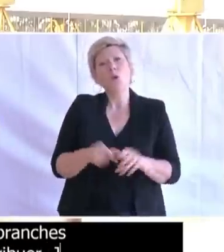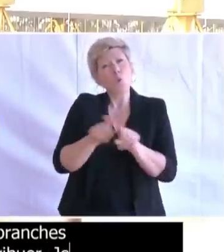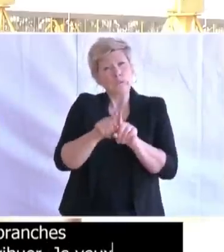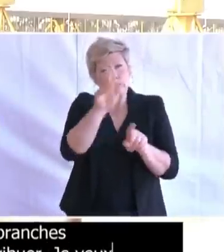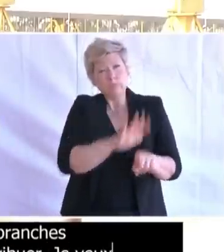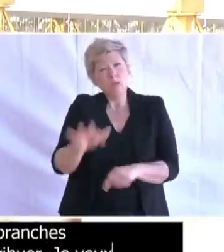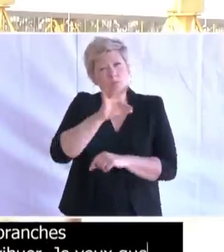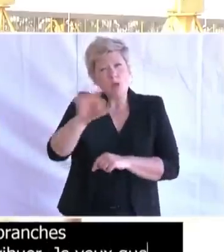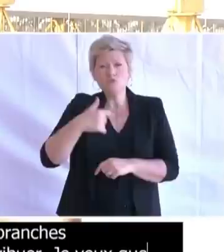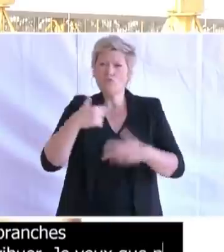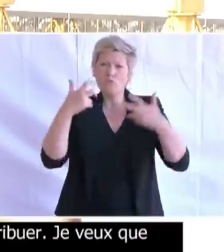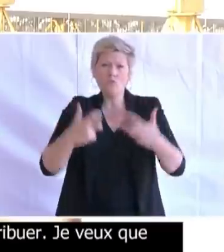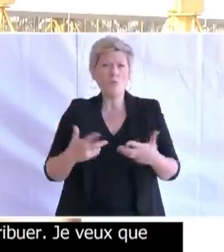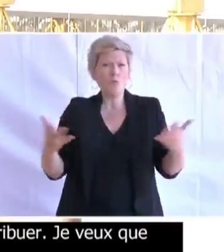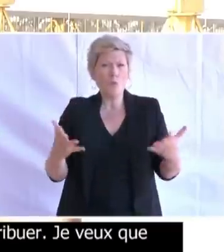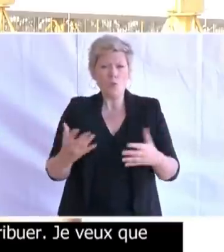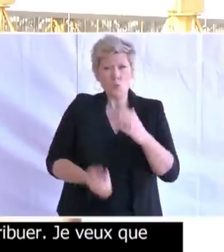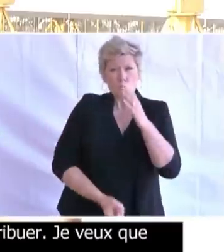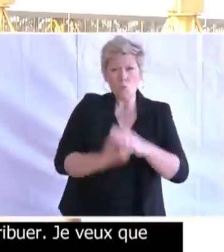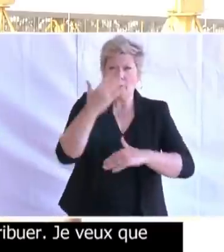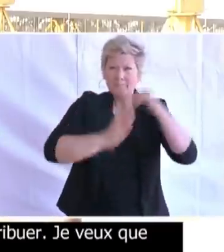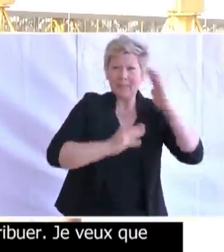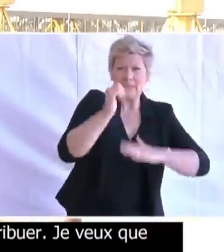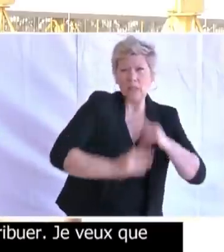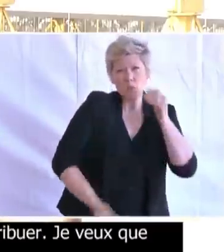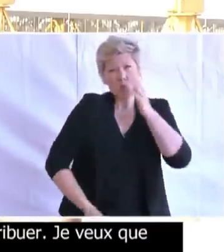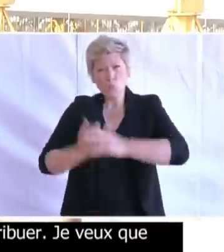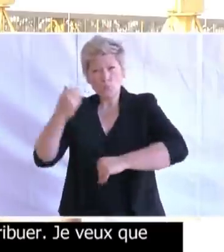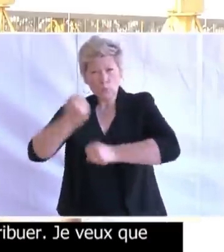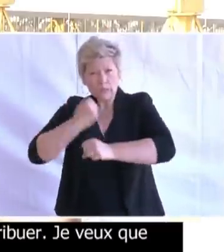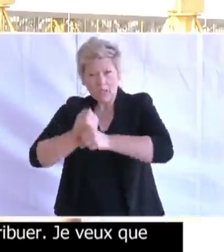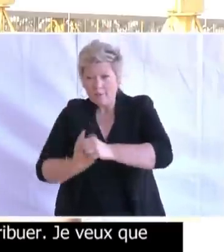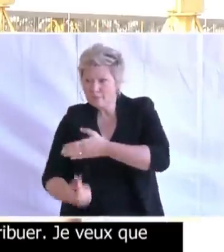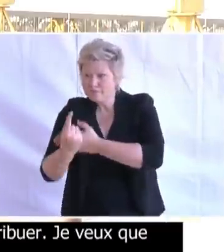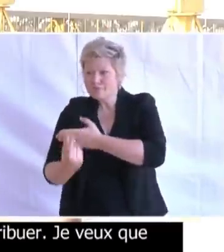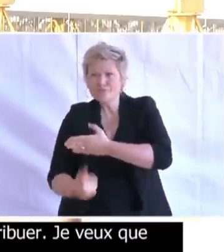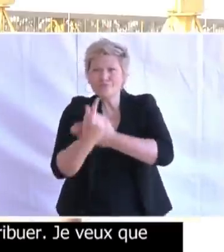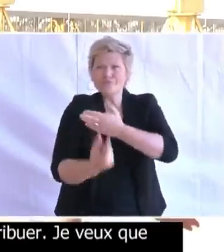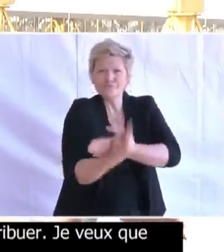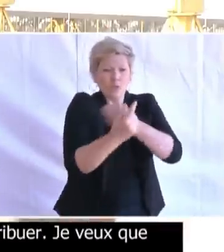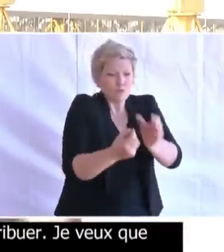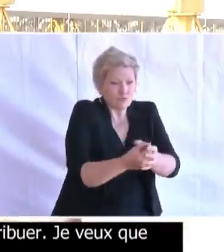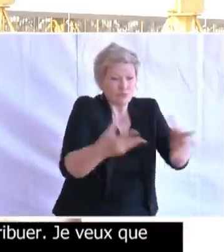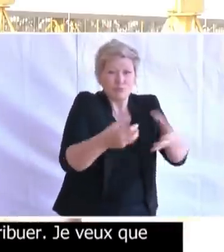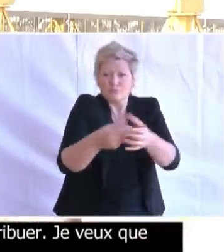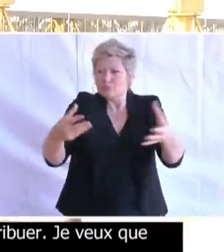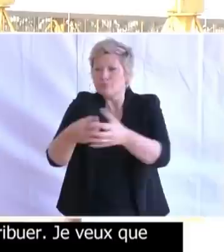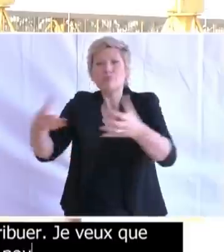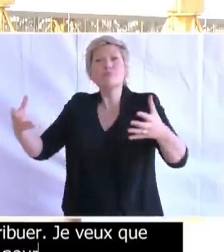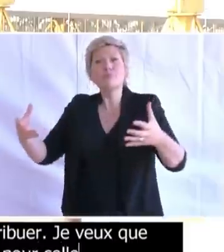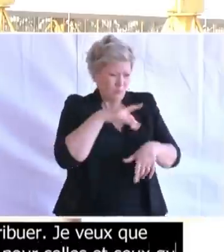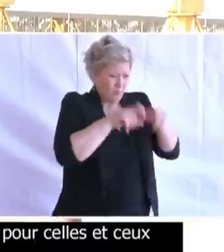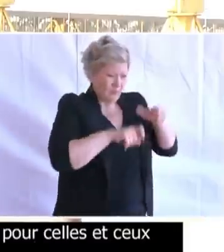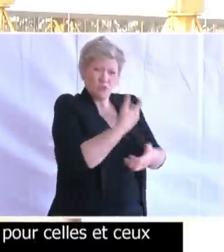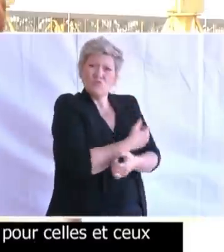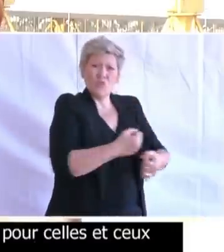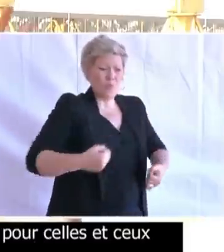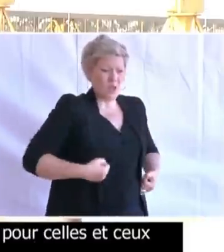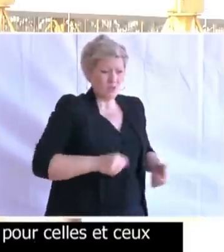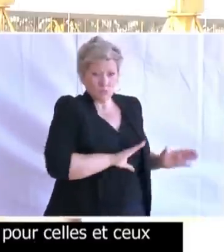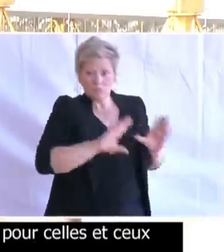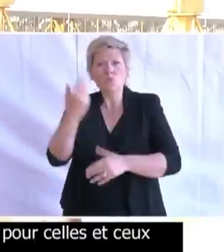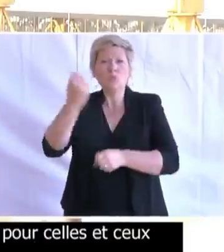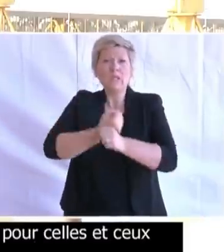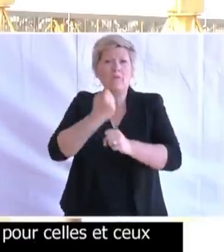France, de nouveaux métiers, de nouveaux emplois voient le jour pour celles et ceux qui sont encore aujourd'hui privées de travail. Et cela grâce